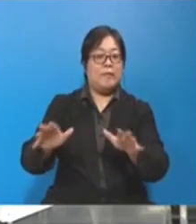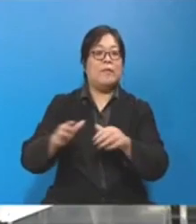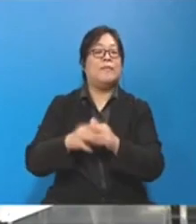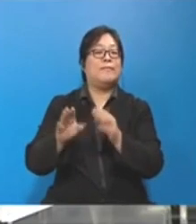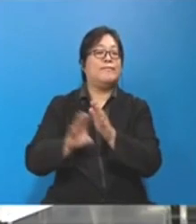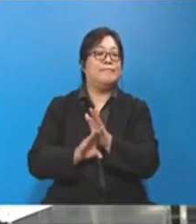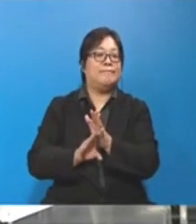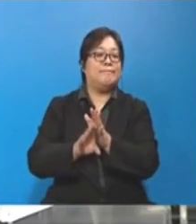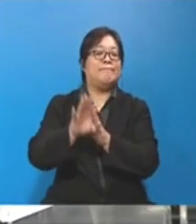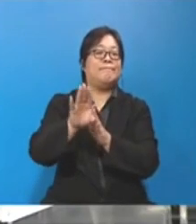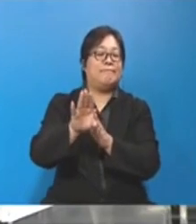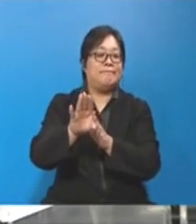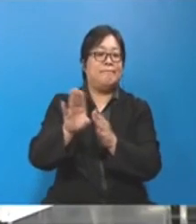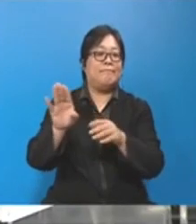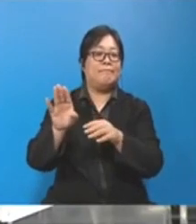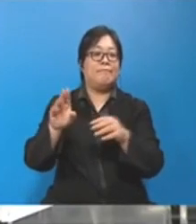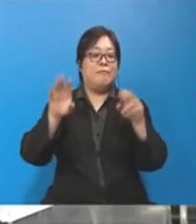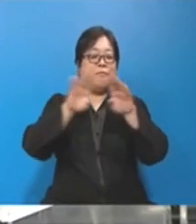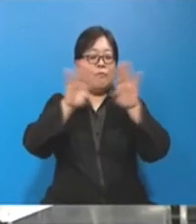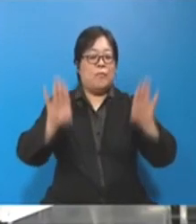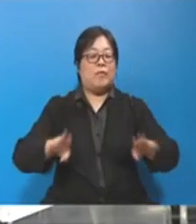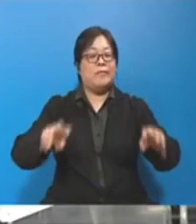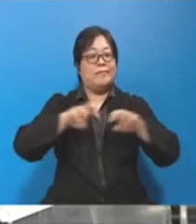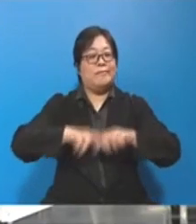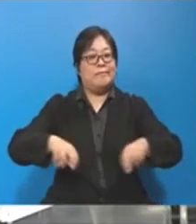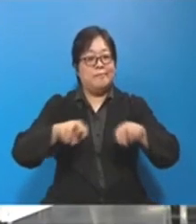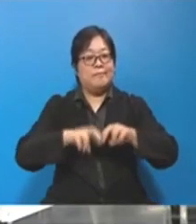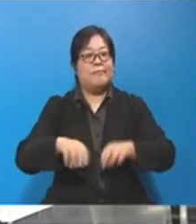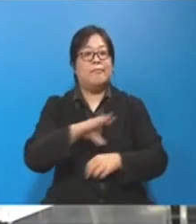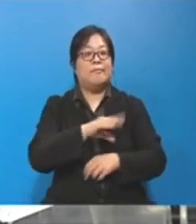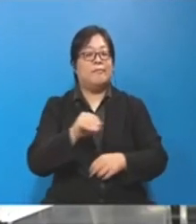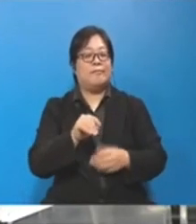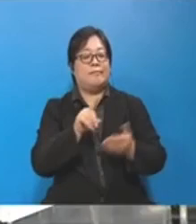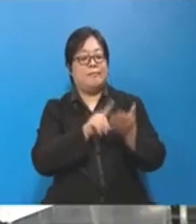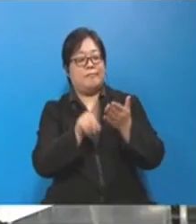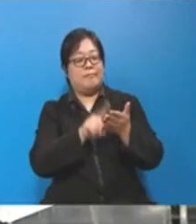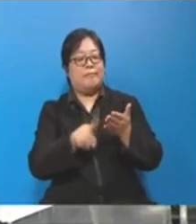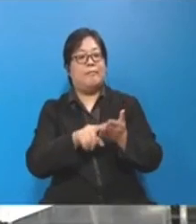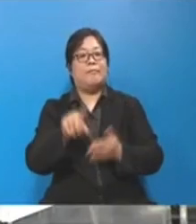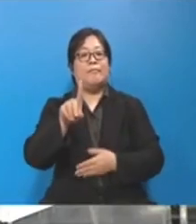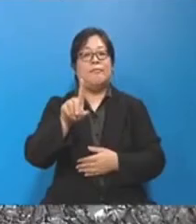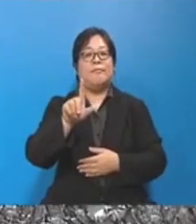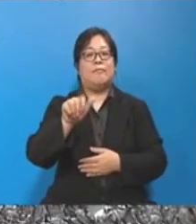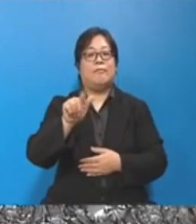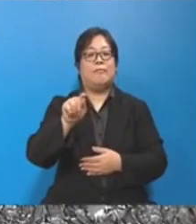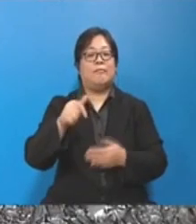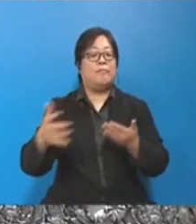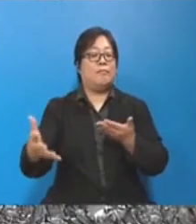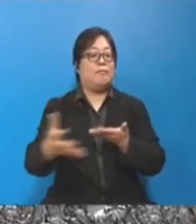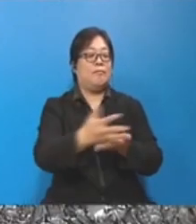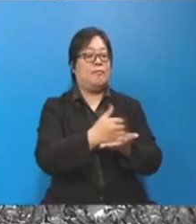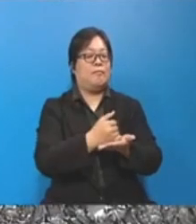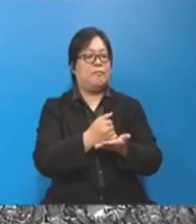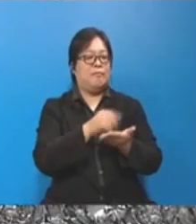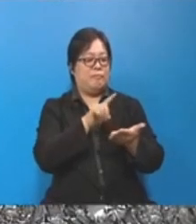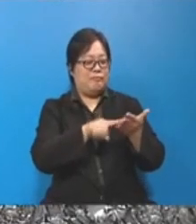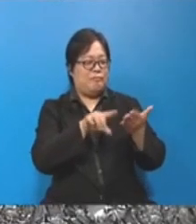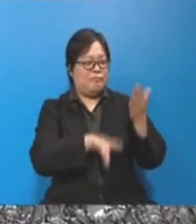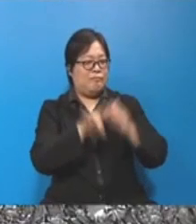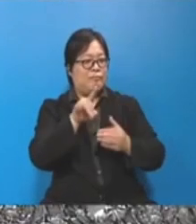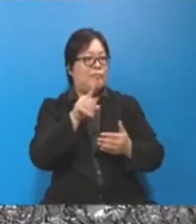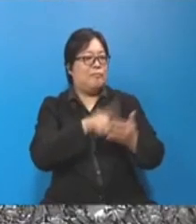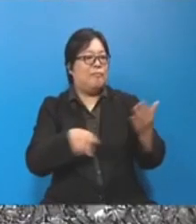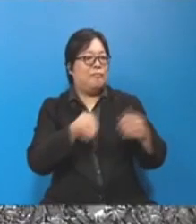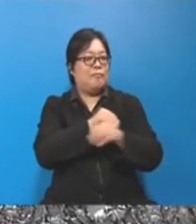membangunkan Borang kaji selidik dan analisis data yang diperolehi bagi mendapat perincian berkaitan